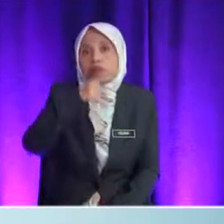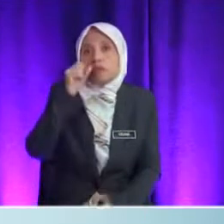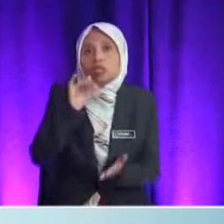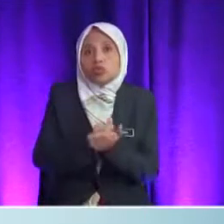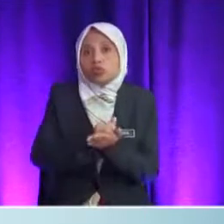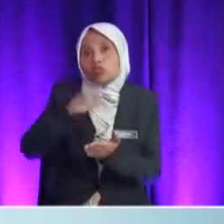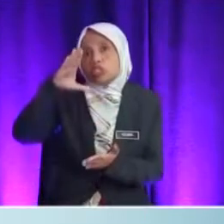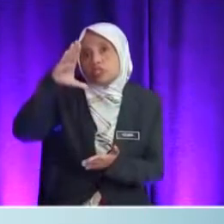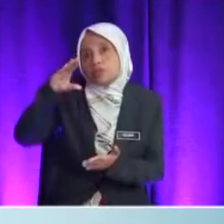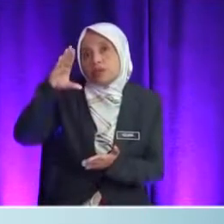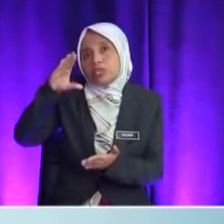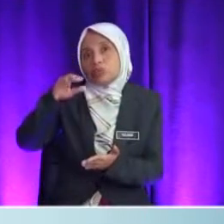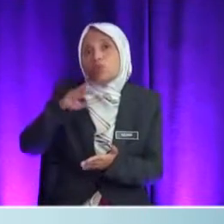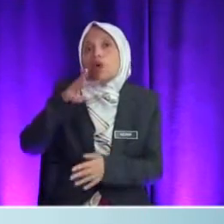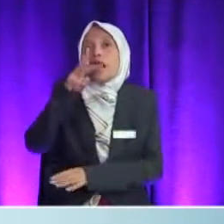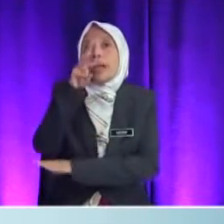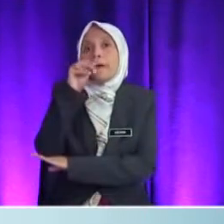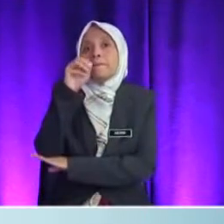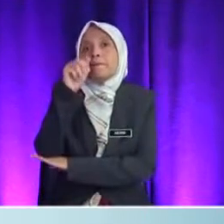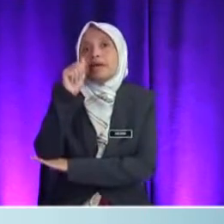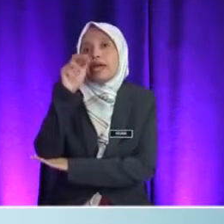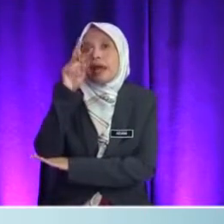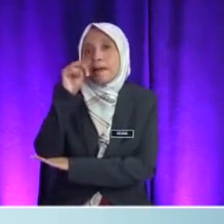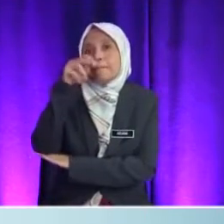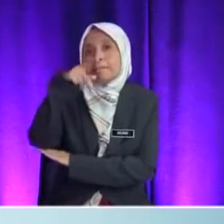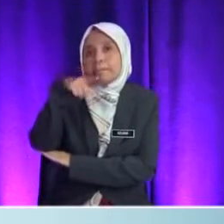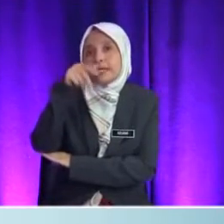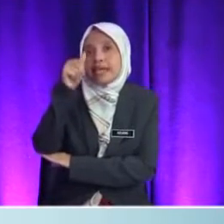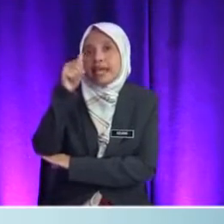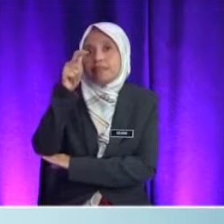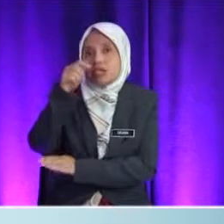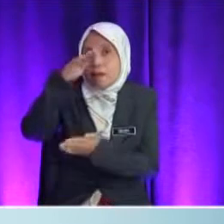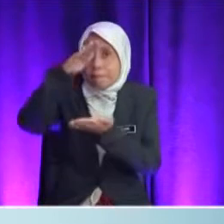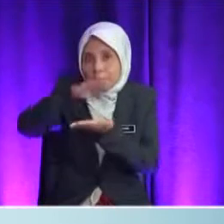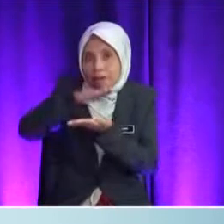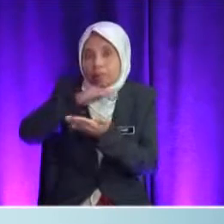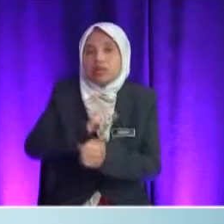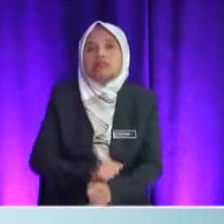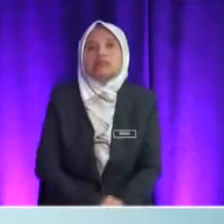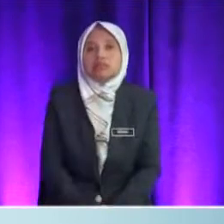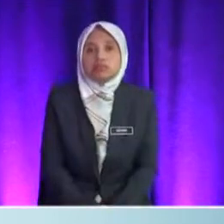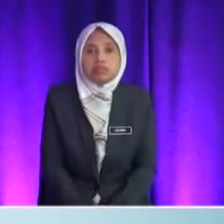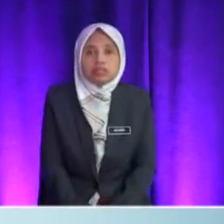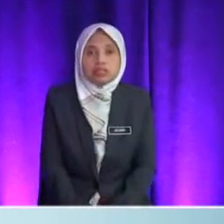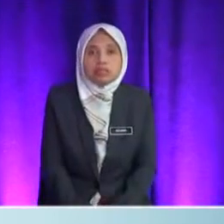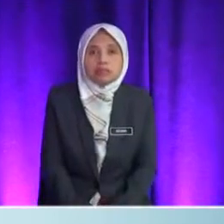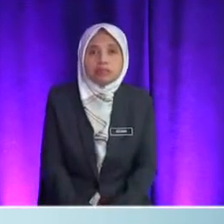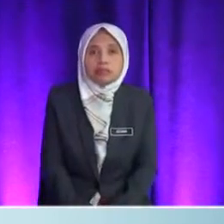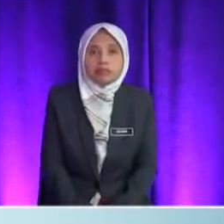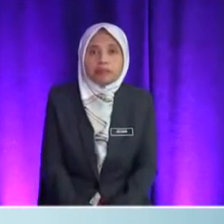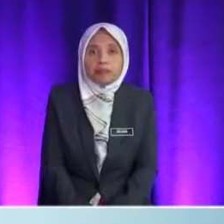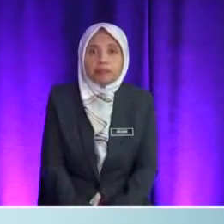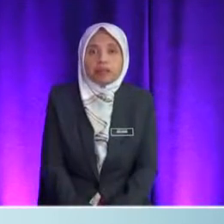terjadinya jadi letak data A Star is Key SHINee PH